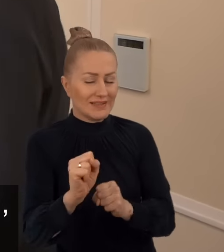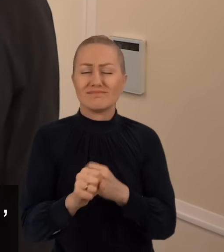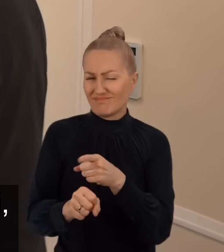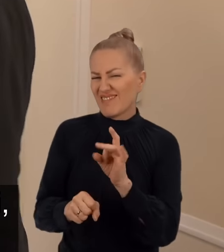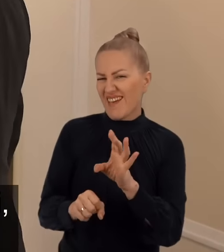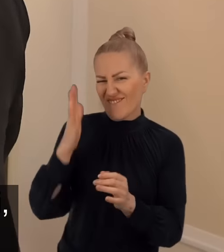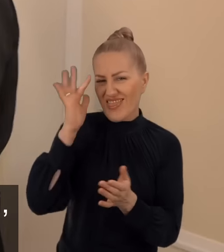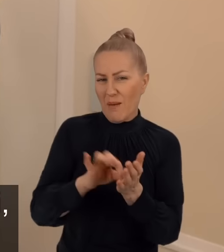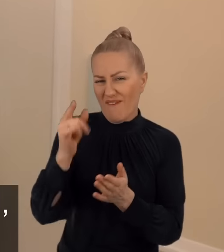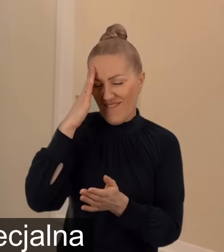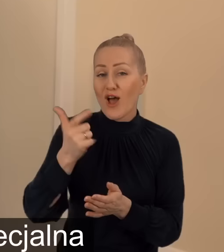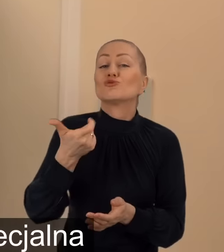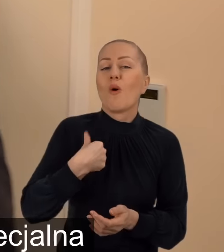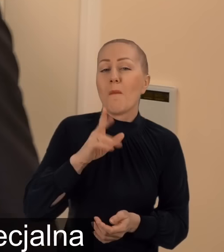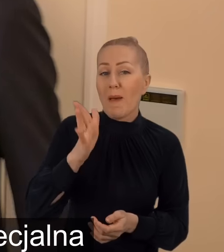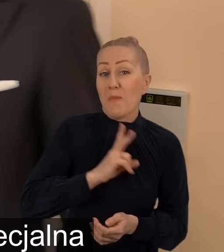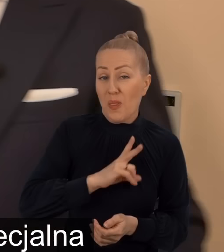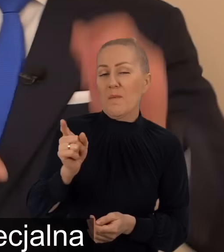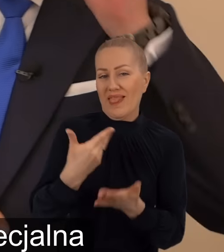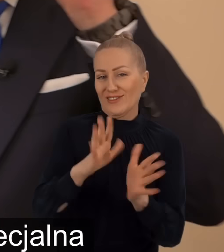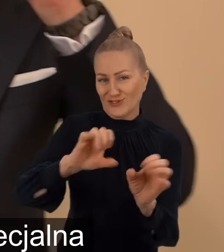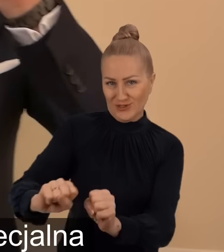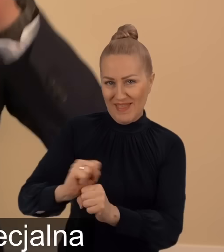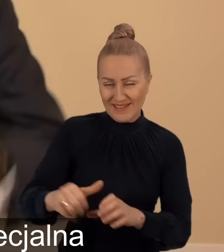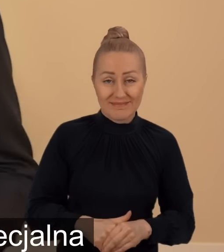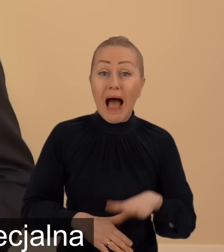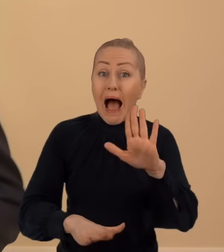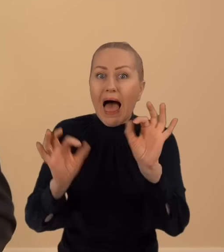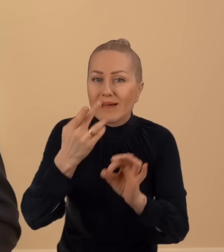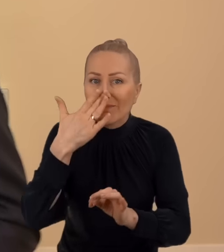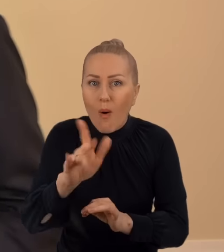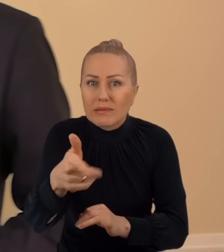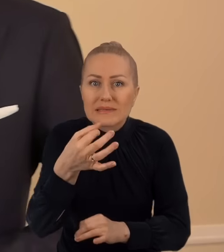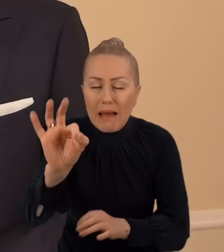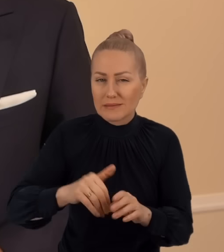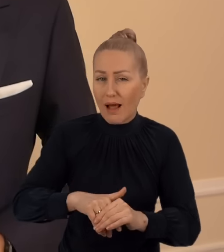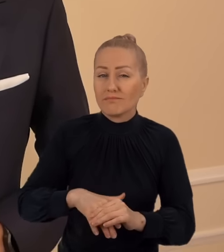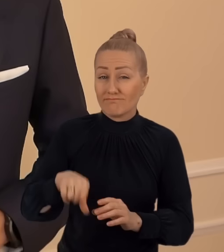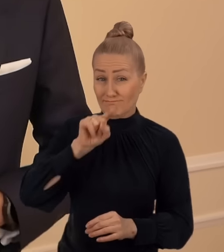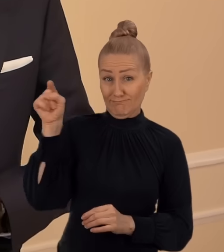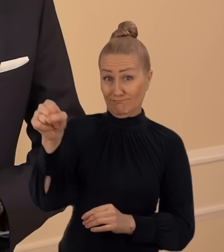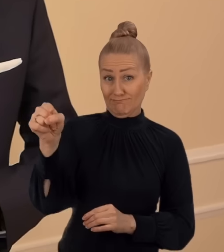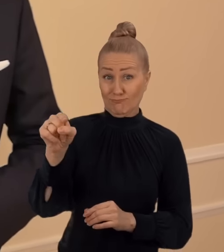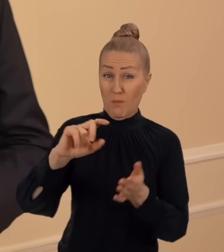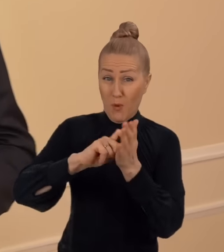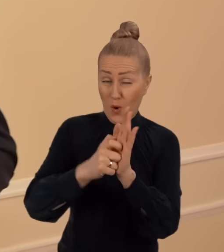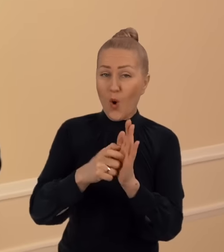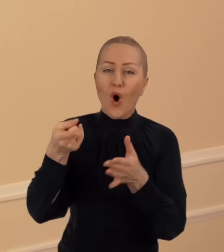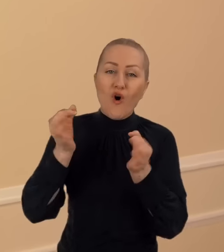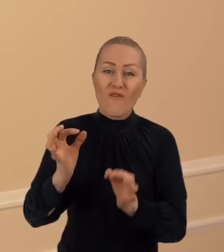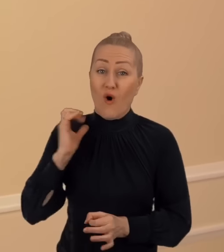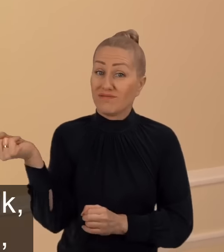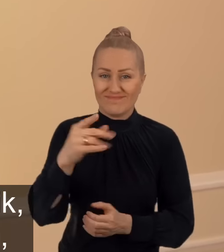wiedzieli, co jest mi bliskie. A teraz będzie rzecz absolutnie specjalna, tam już nie wpuszcza się oficjalnych